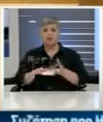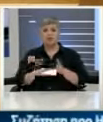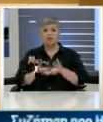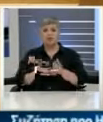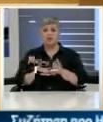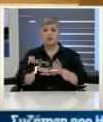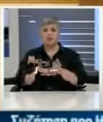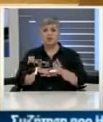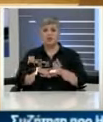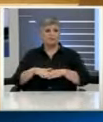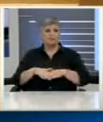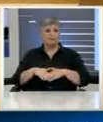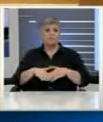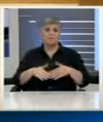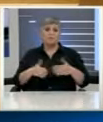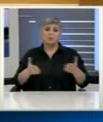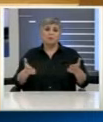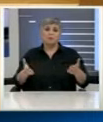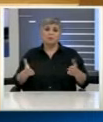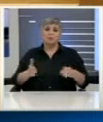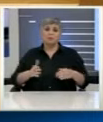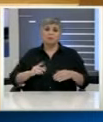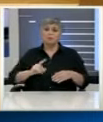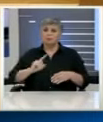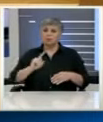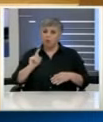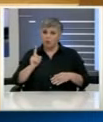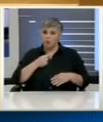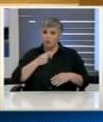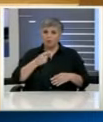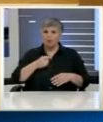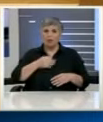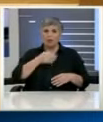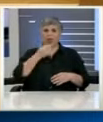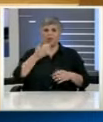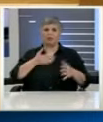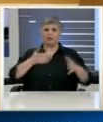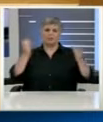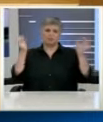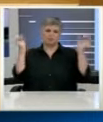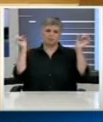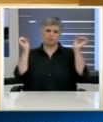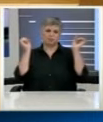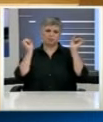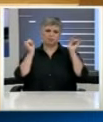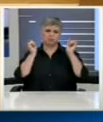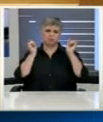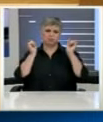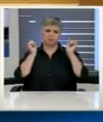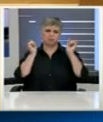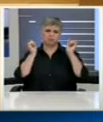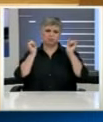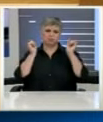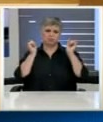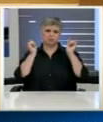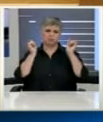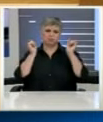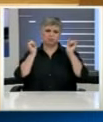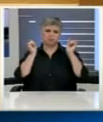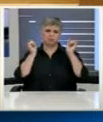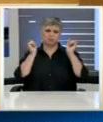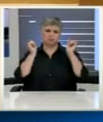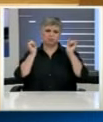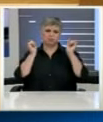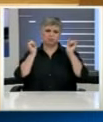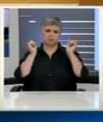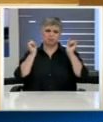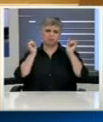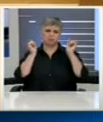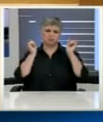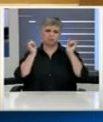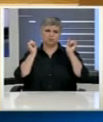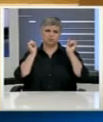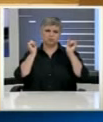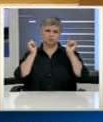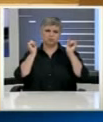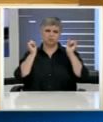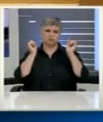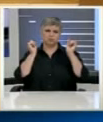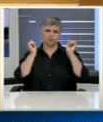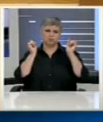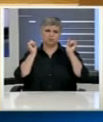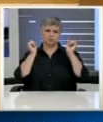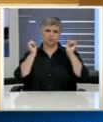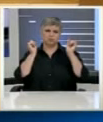την πανθομολογούμενη τεράστια ζημιά που έγινε στη χώρα το πρώτο εξάμηνο ε